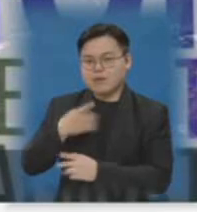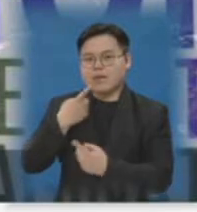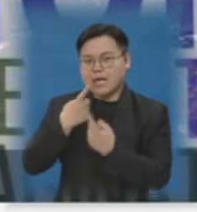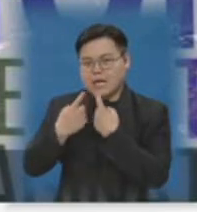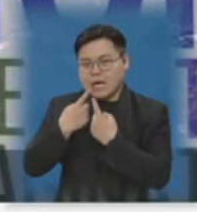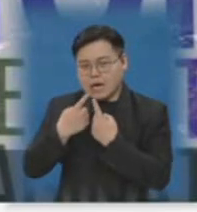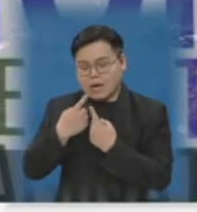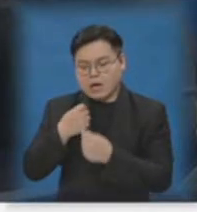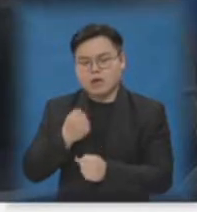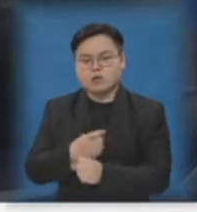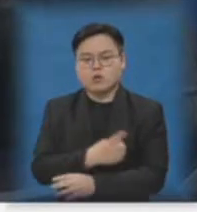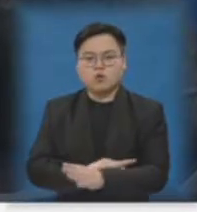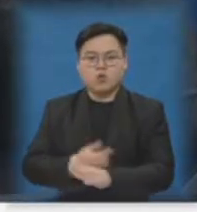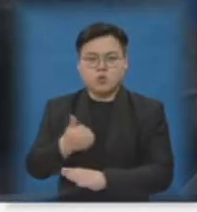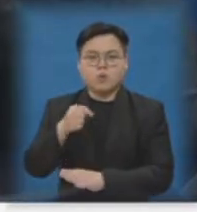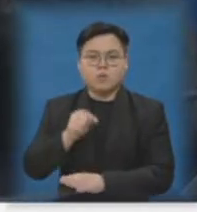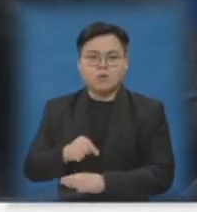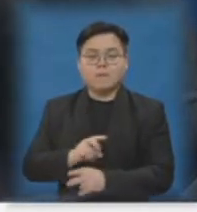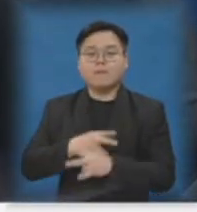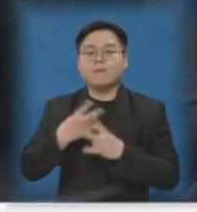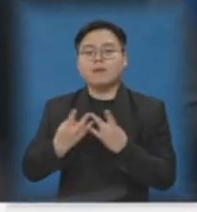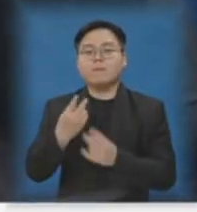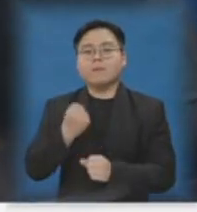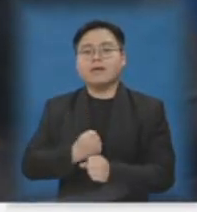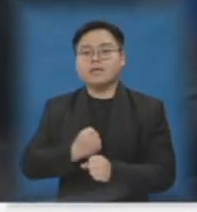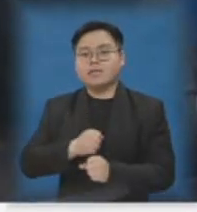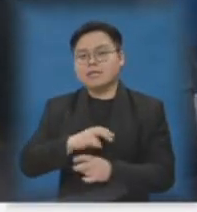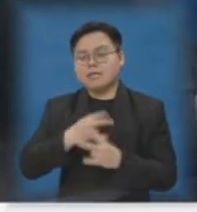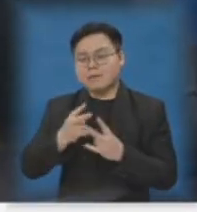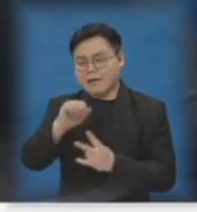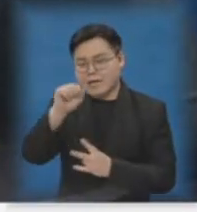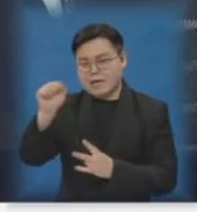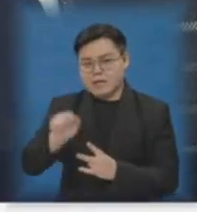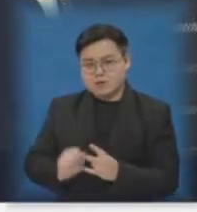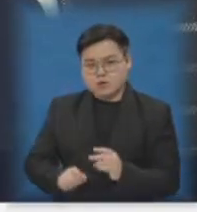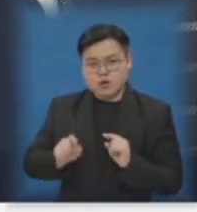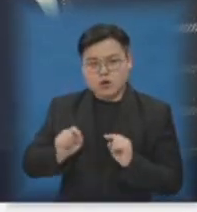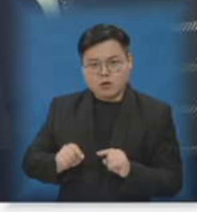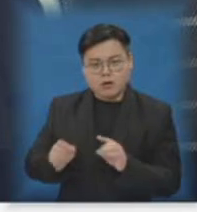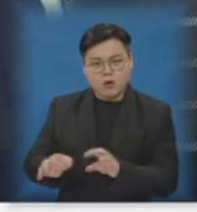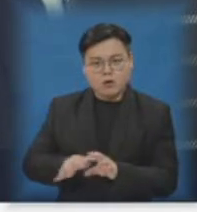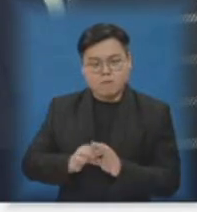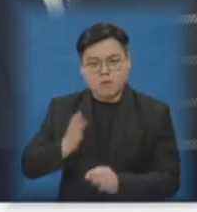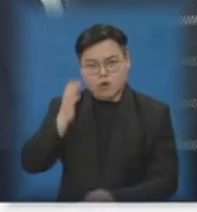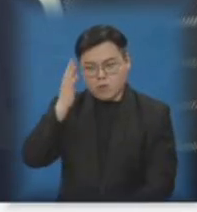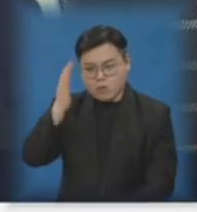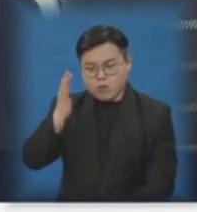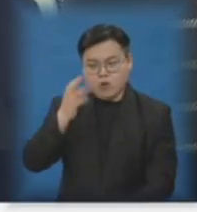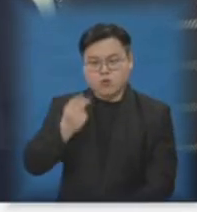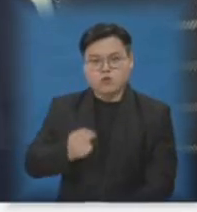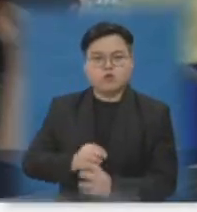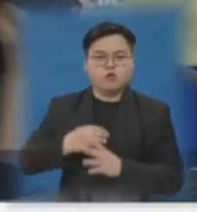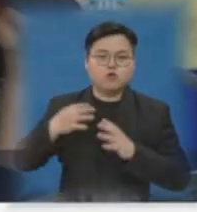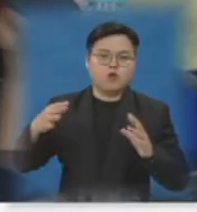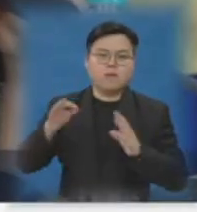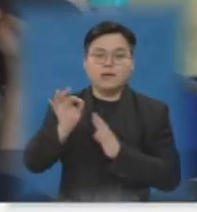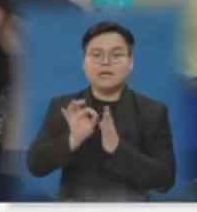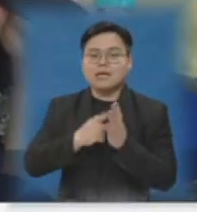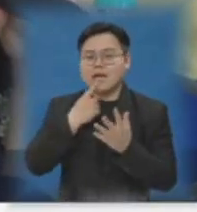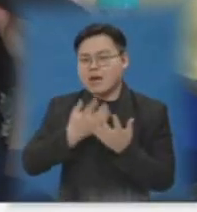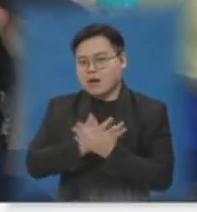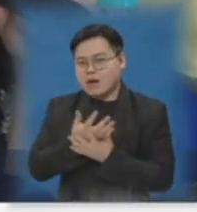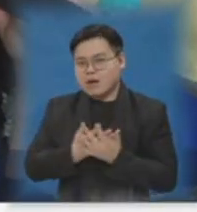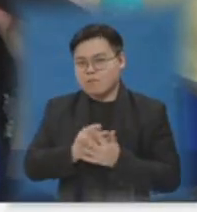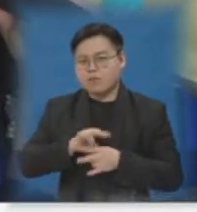ажлын үр дүн гэж харж байна. Нийгмийн ажилтнуудын нийгмийн асуудлаар өнөөгийн бодит байдал үндэслэн бодлогын түвшний хилцүүлэг зохион байгуулснаар нийгмийн